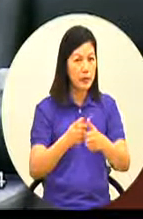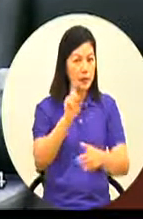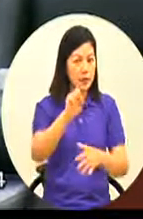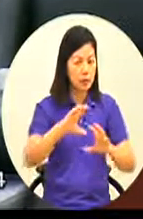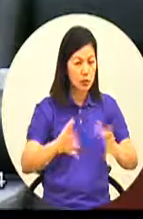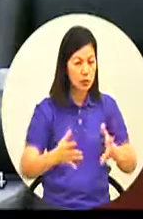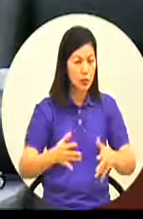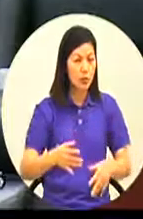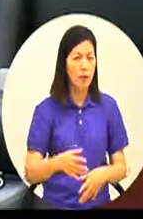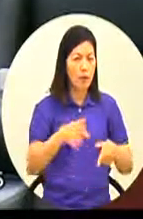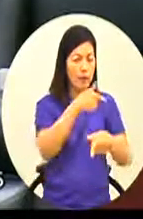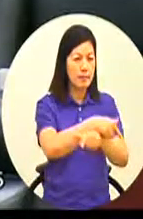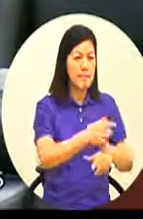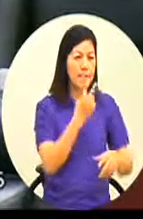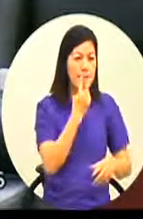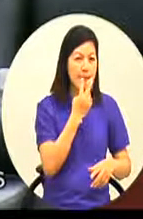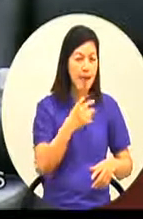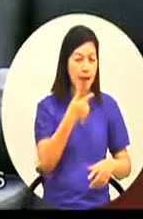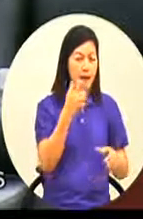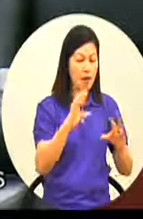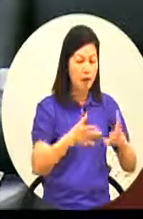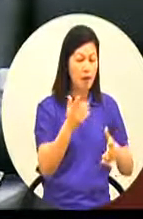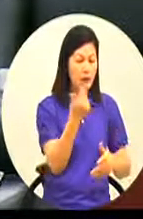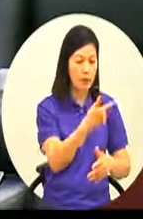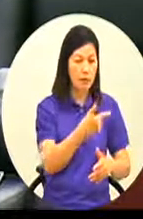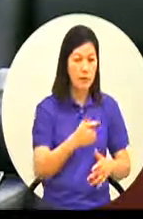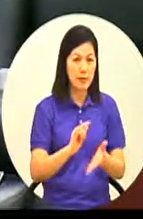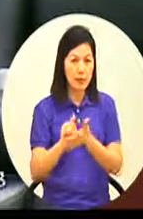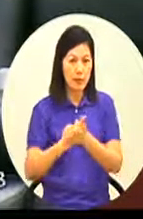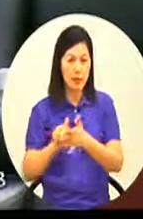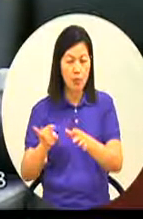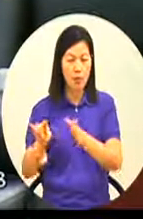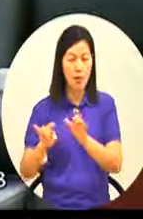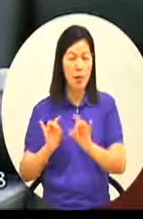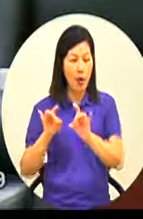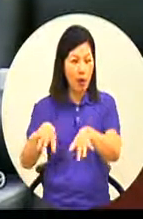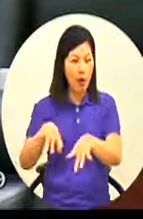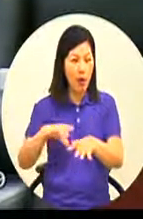亚六国，加上我们纽澳哦。